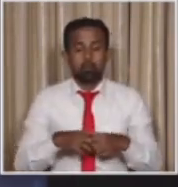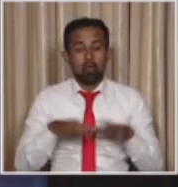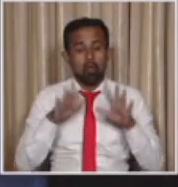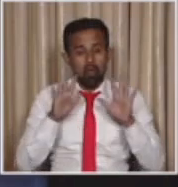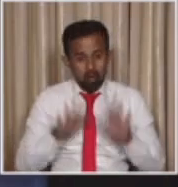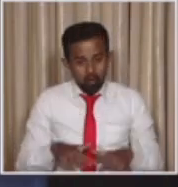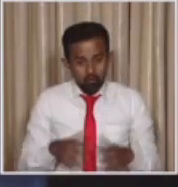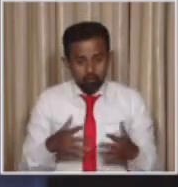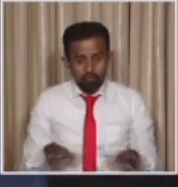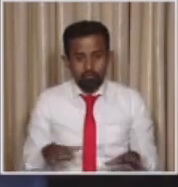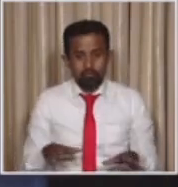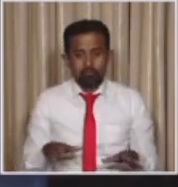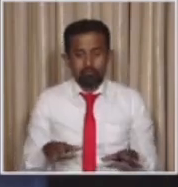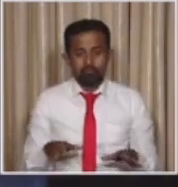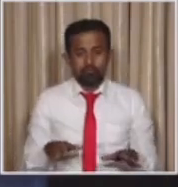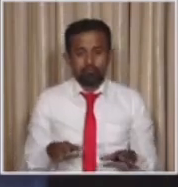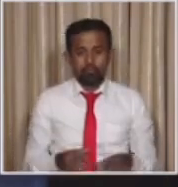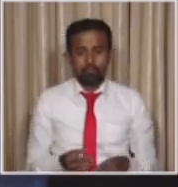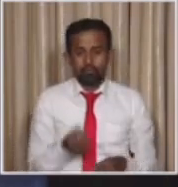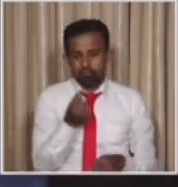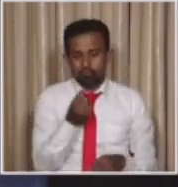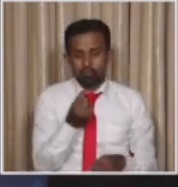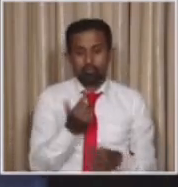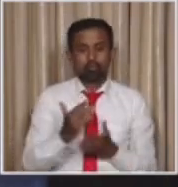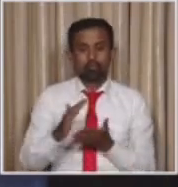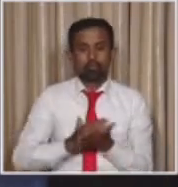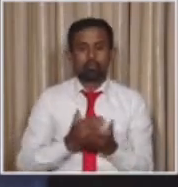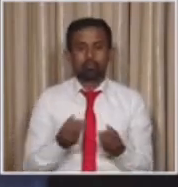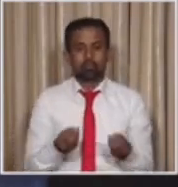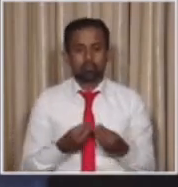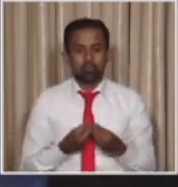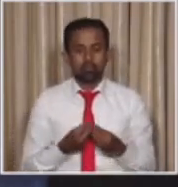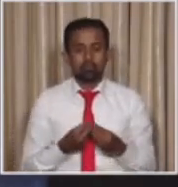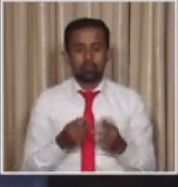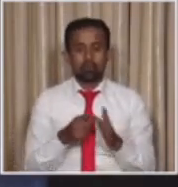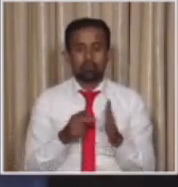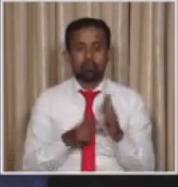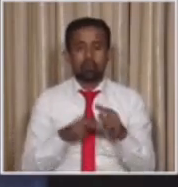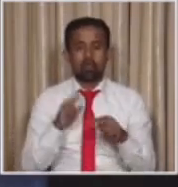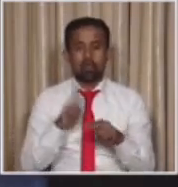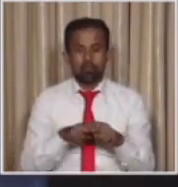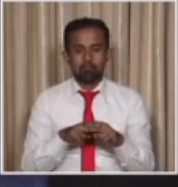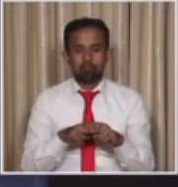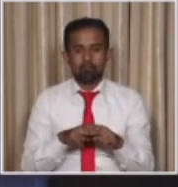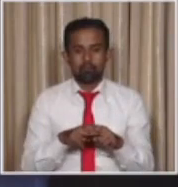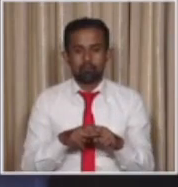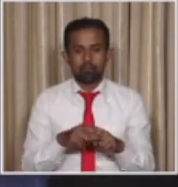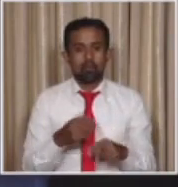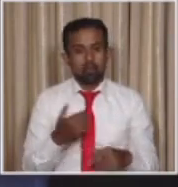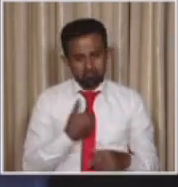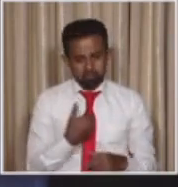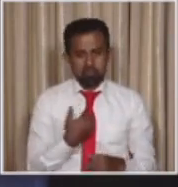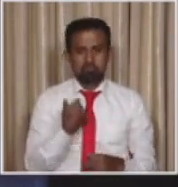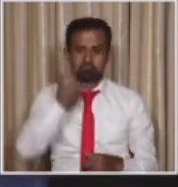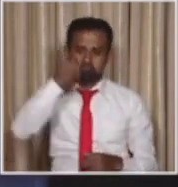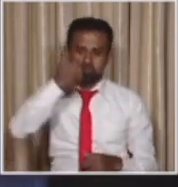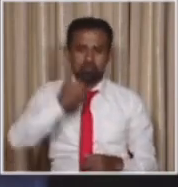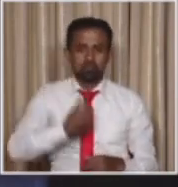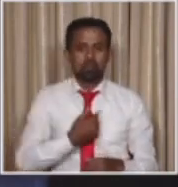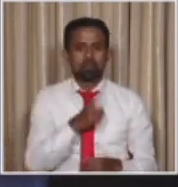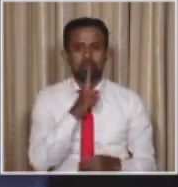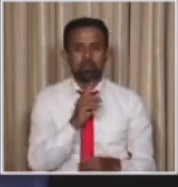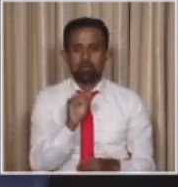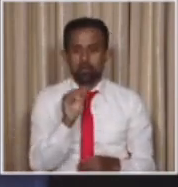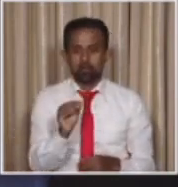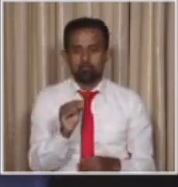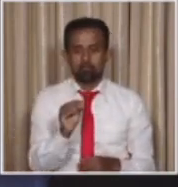ගිහිල්ලා ඒකට අද යම් කිසි හුස්ම පොදක් ආවම ජාත්‍යන්තර මූල්‍ය අරමුදල අපි අරන් ආව අපි තමයි වීරයෝ කියලා කියා ගන්නව නම්